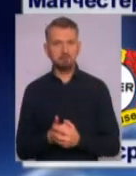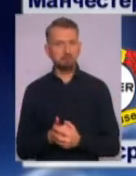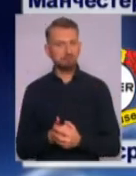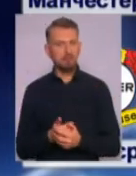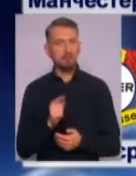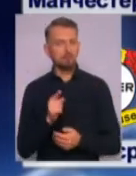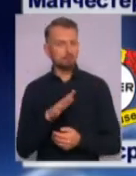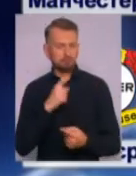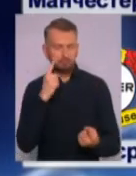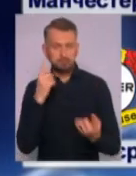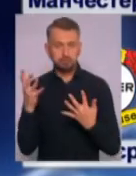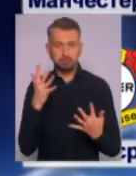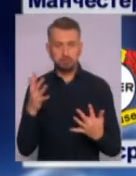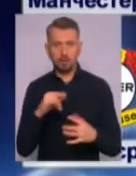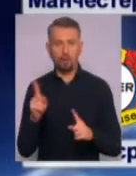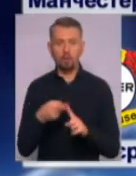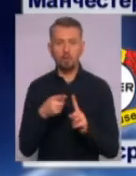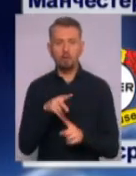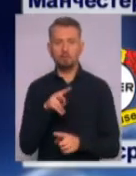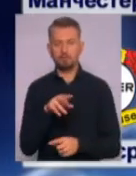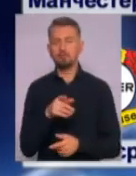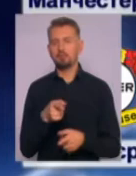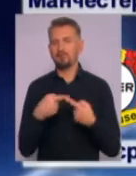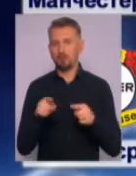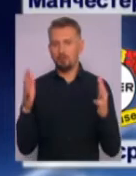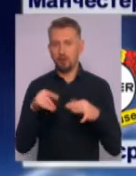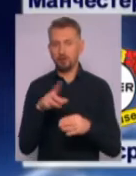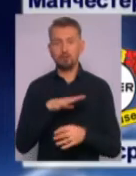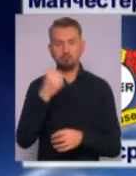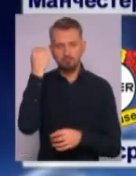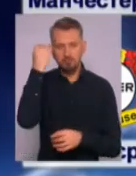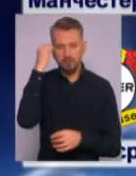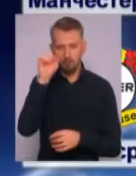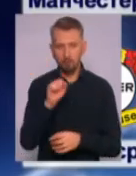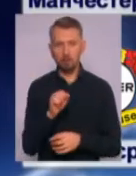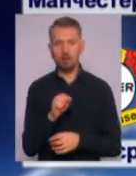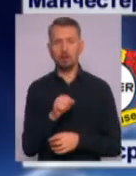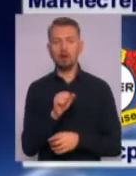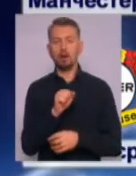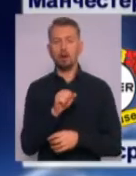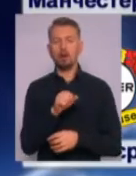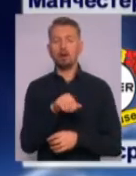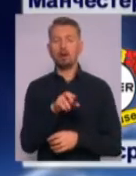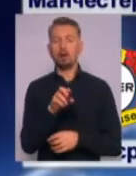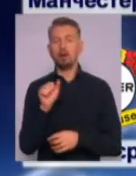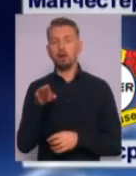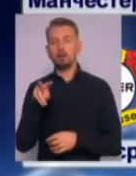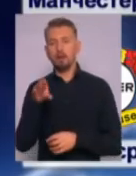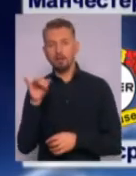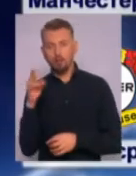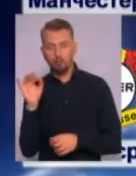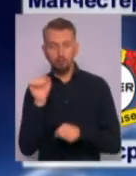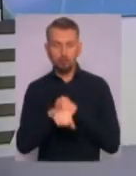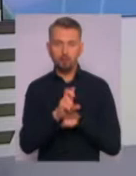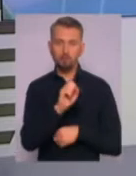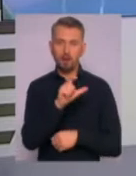скупими на видовища та голи в Леверкузені. Там перемога була за гостями, Атлетико здолав місцевий Байер з рахунком